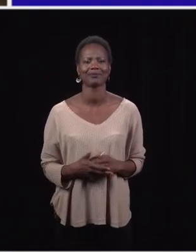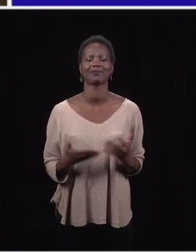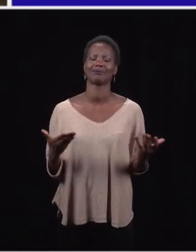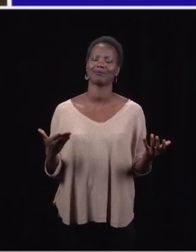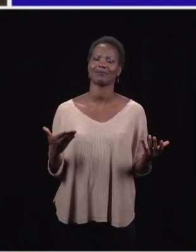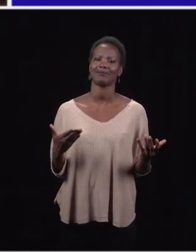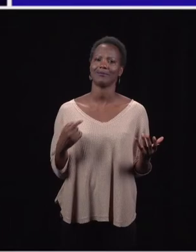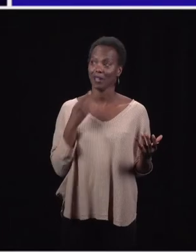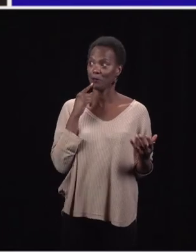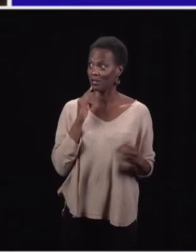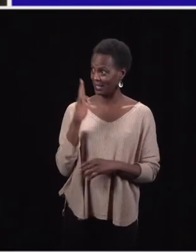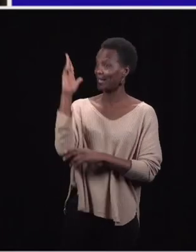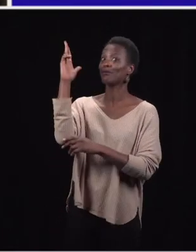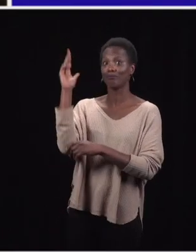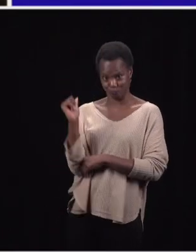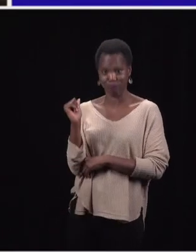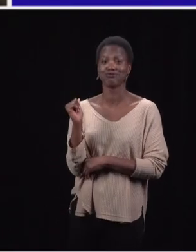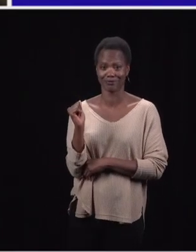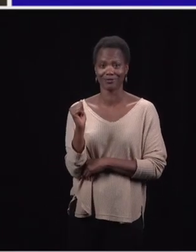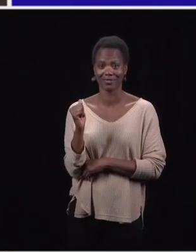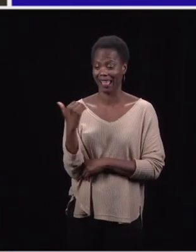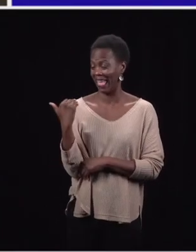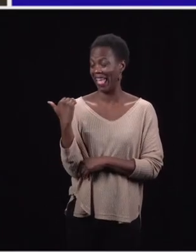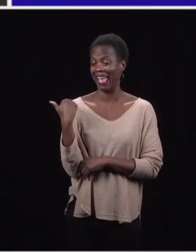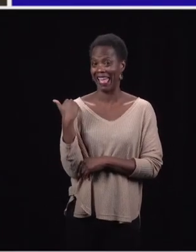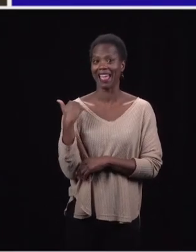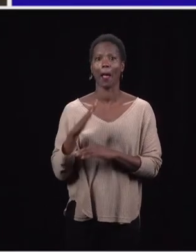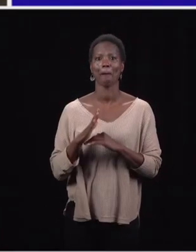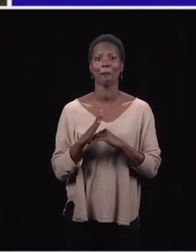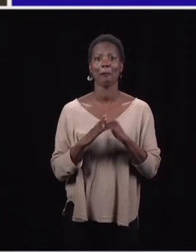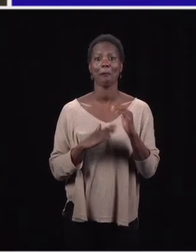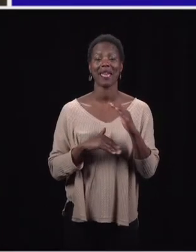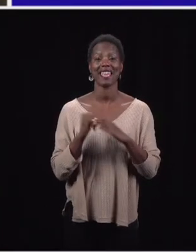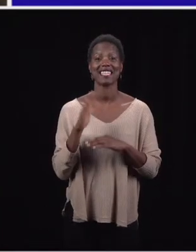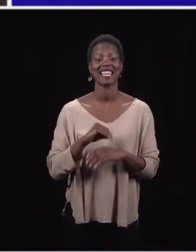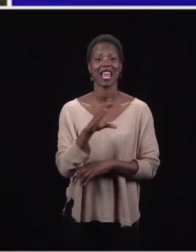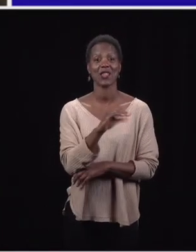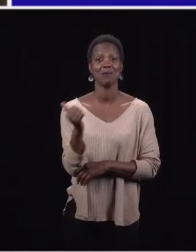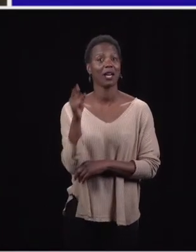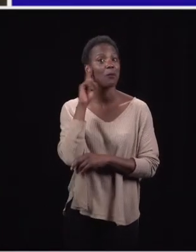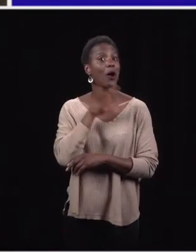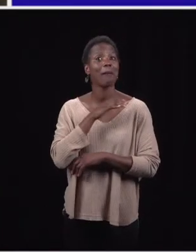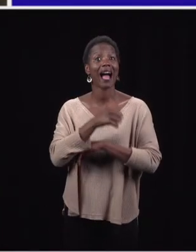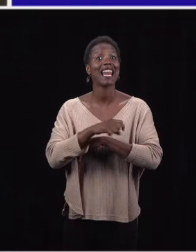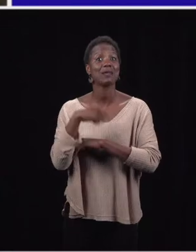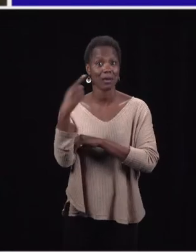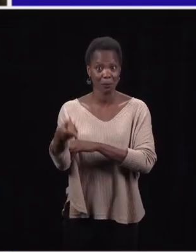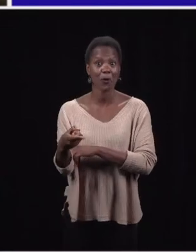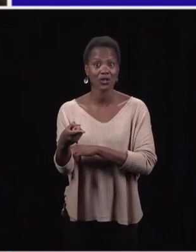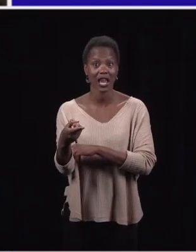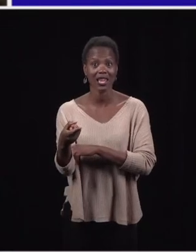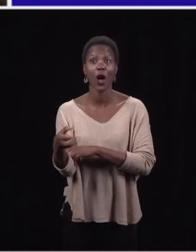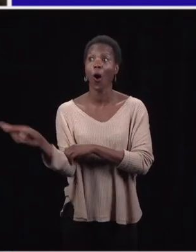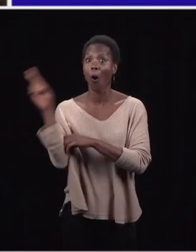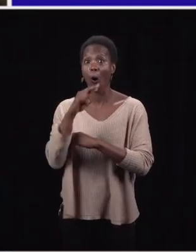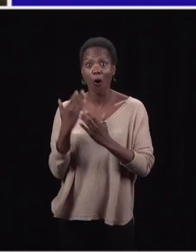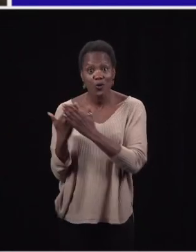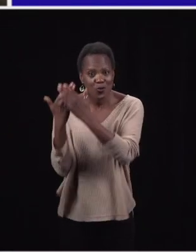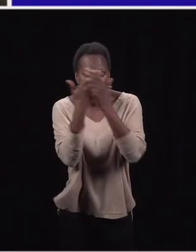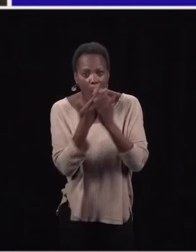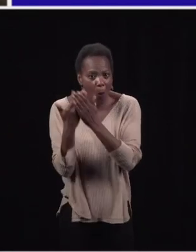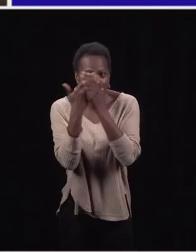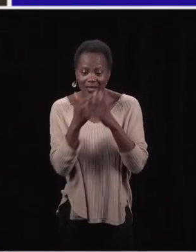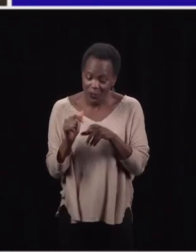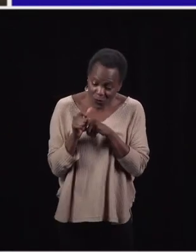ça ne fait que commencer dans ce métier du numérique puisque vous allez rejoindre la semaine prochaine les bandes de l'école et puis après après ce